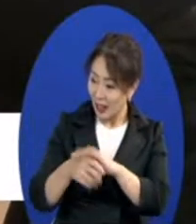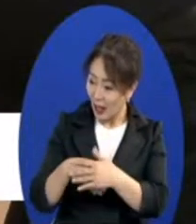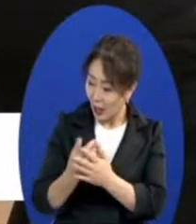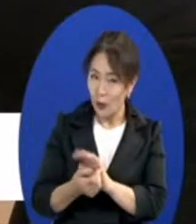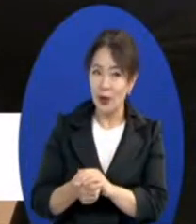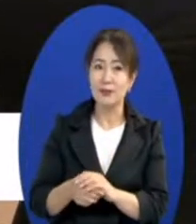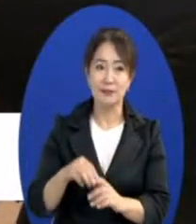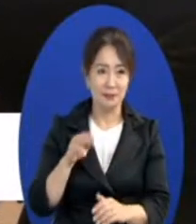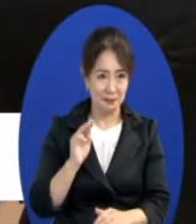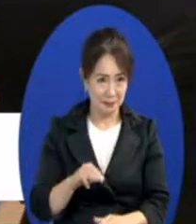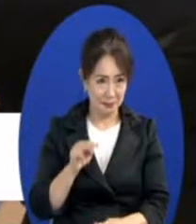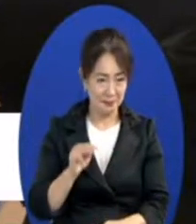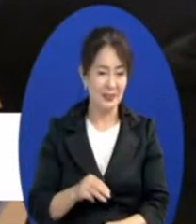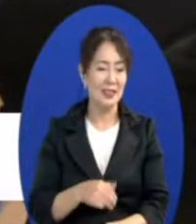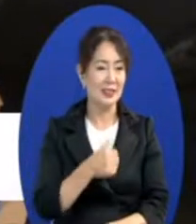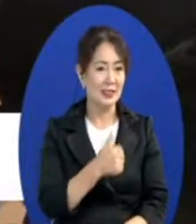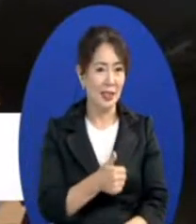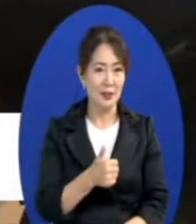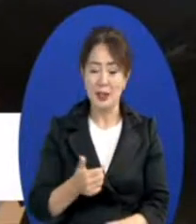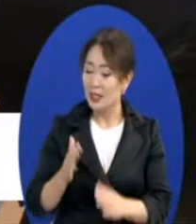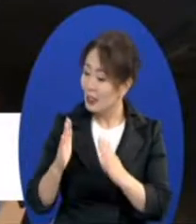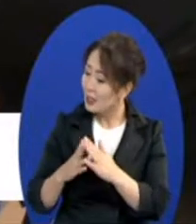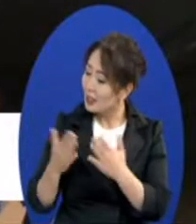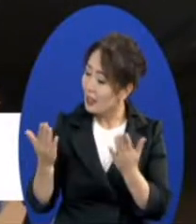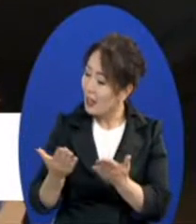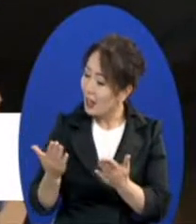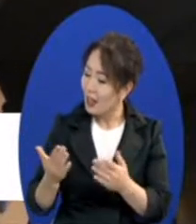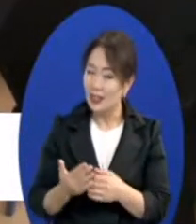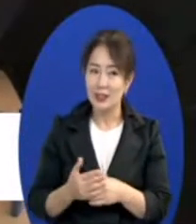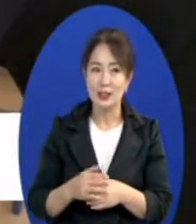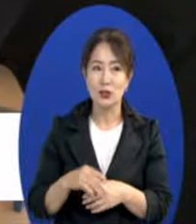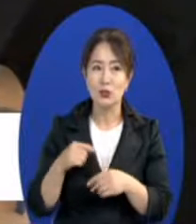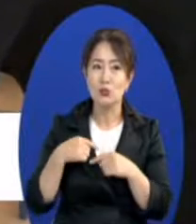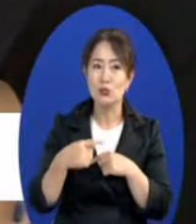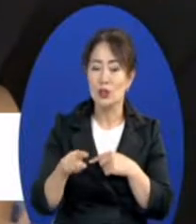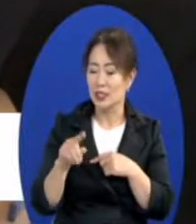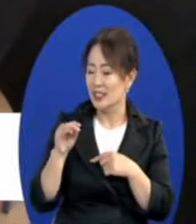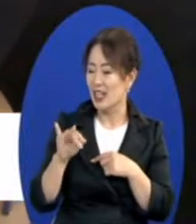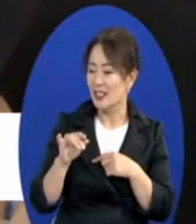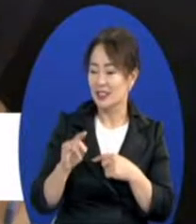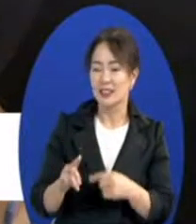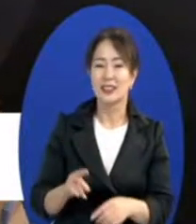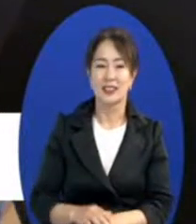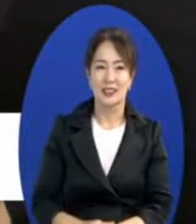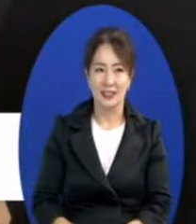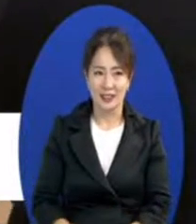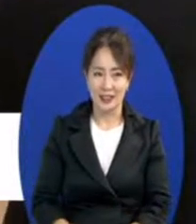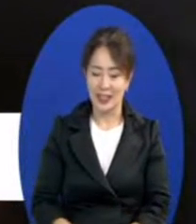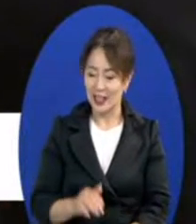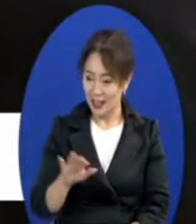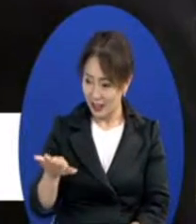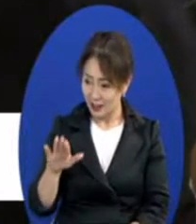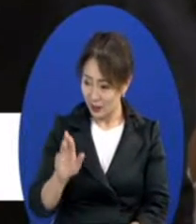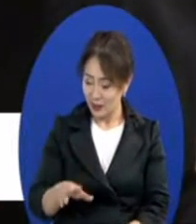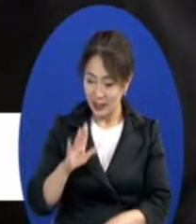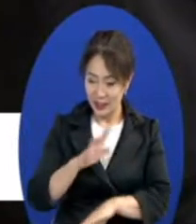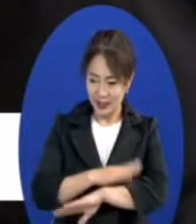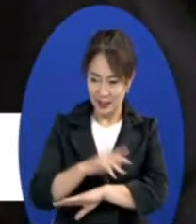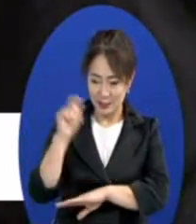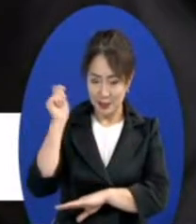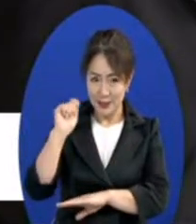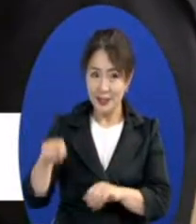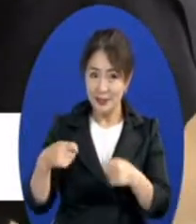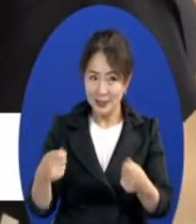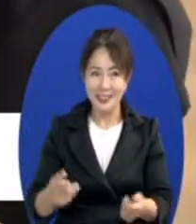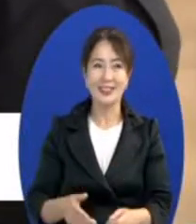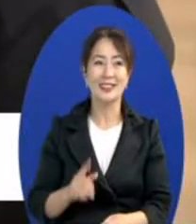байна. Сайн байна. Танаа их гэр хаана байна? Жанжин. А жанжин байна. Аа өөдөө тэгээд шинжлэх ухааны